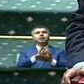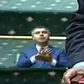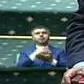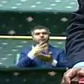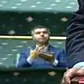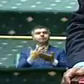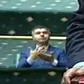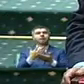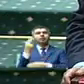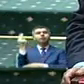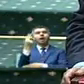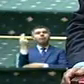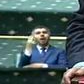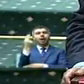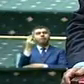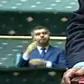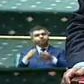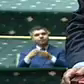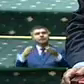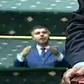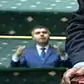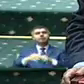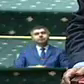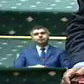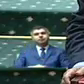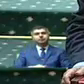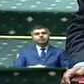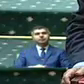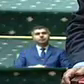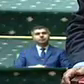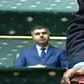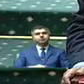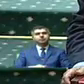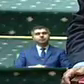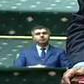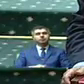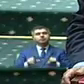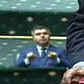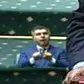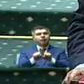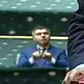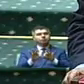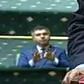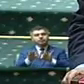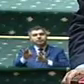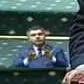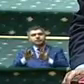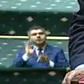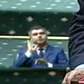كثر فيها الكلام، لا من حيث المنهجية ولا من